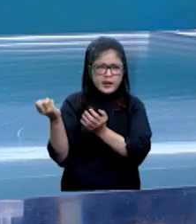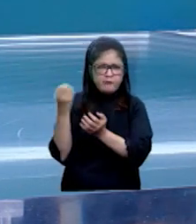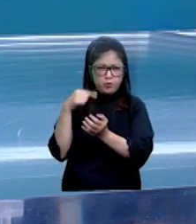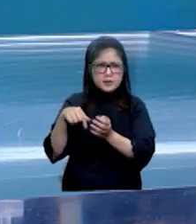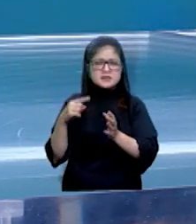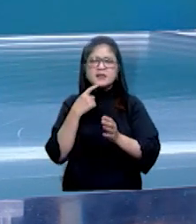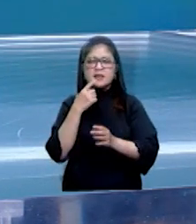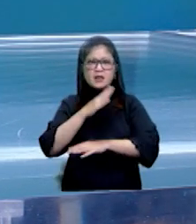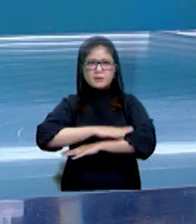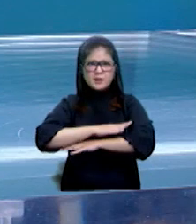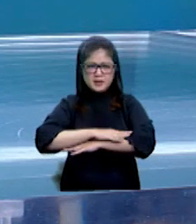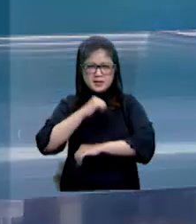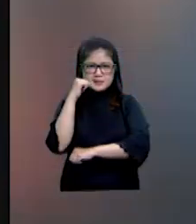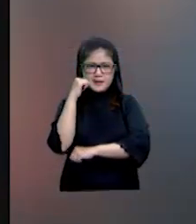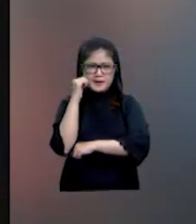Kriminal hari ini.